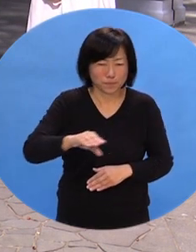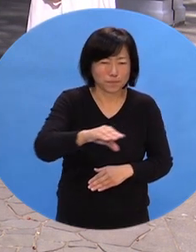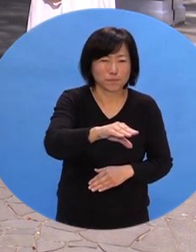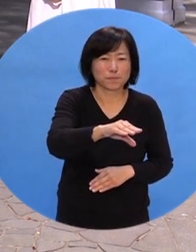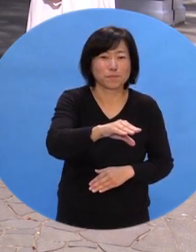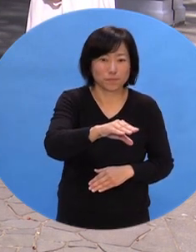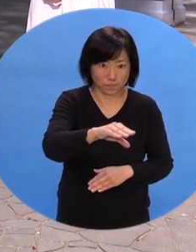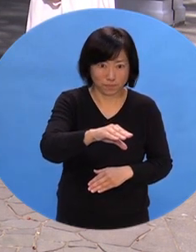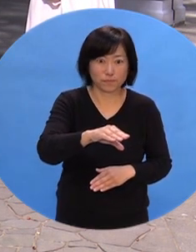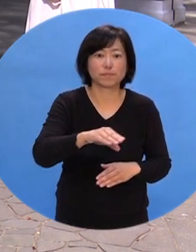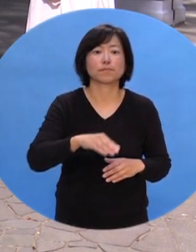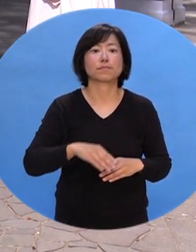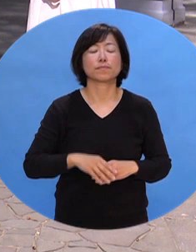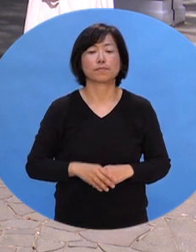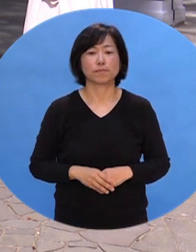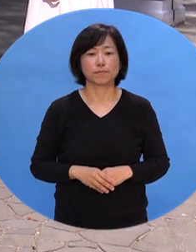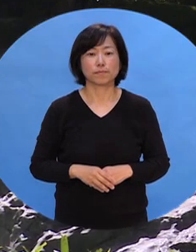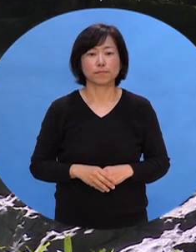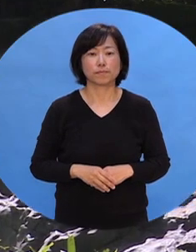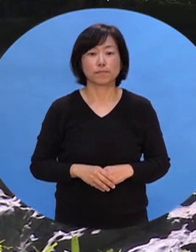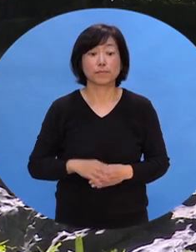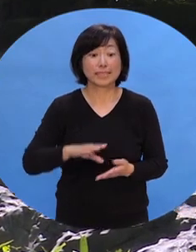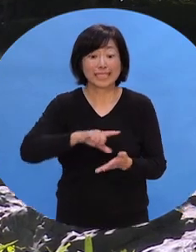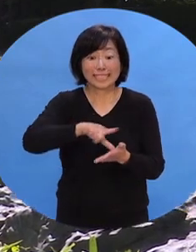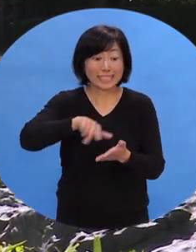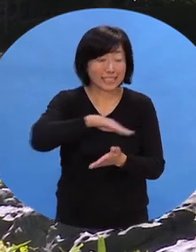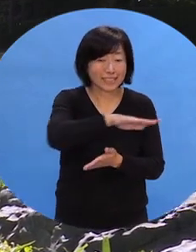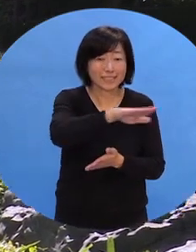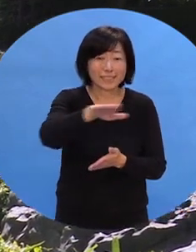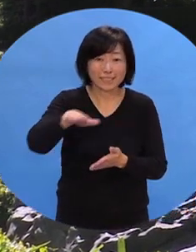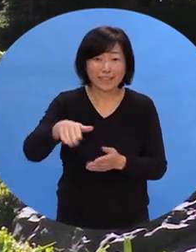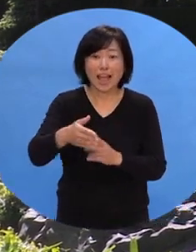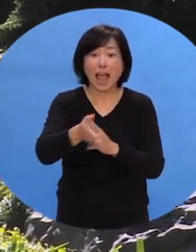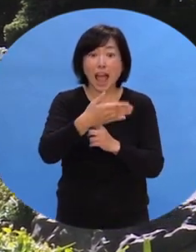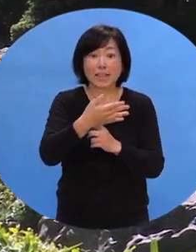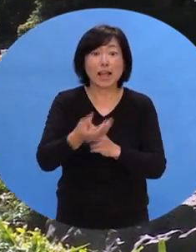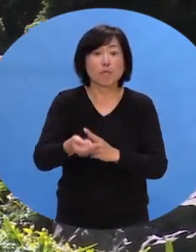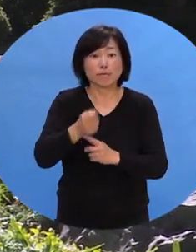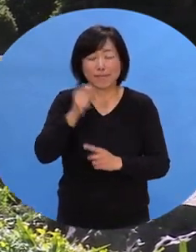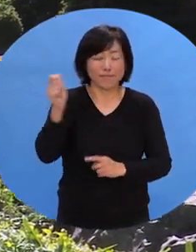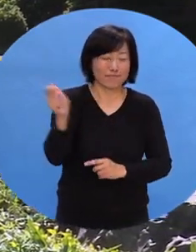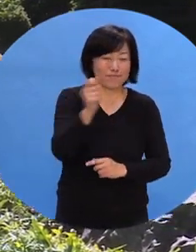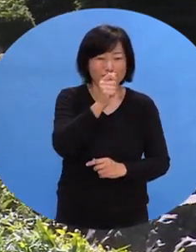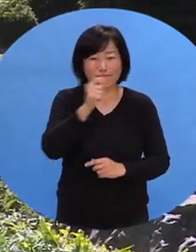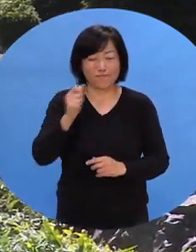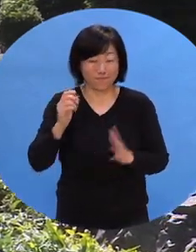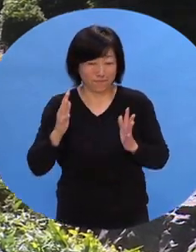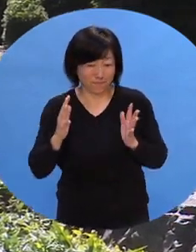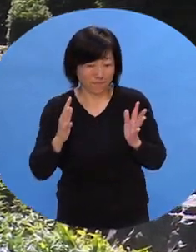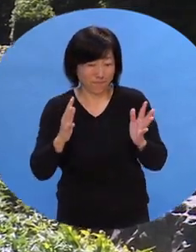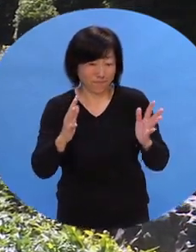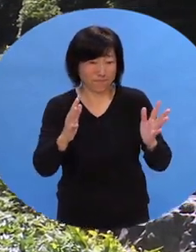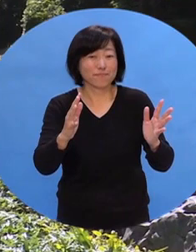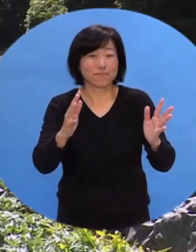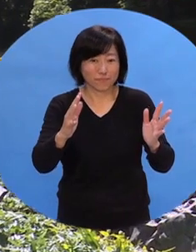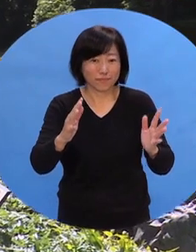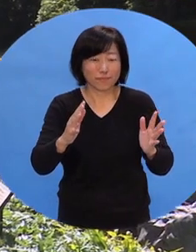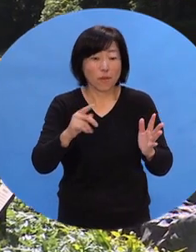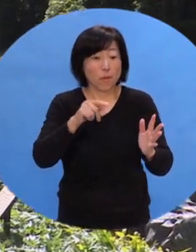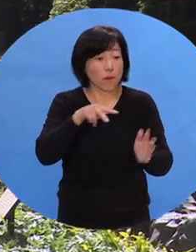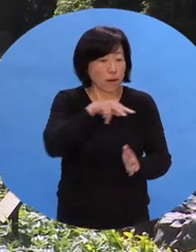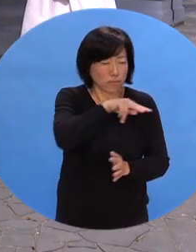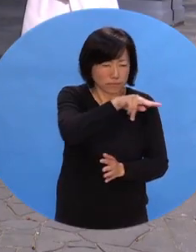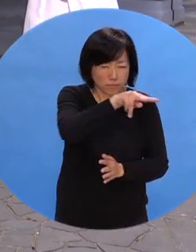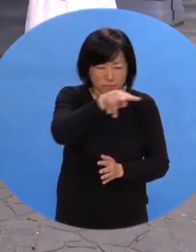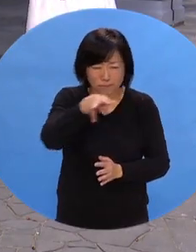向かわれたということなんですけれども、地域の方たちが旗を振って沿道にたくさん並んで見送って